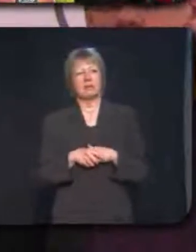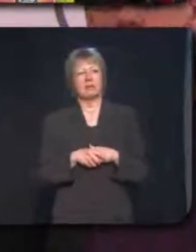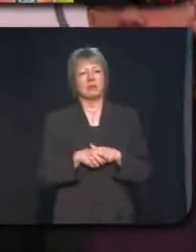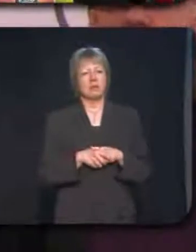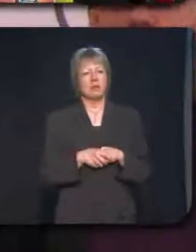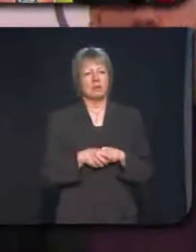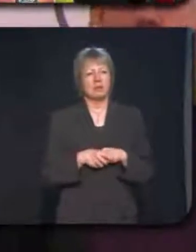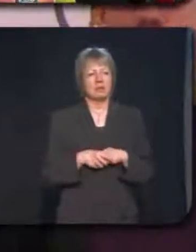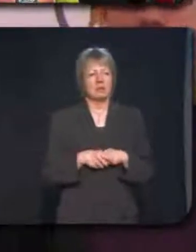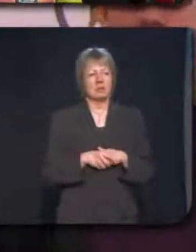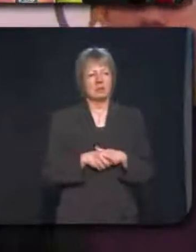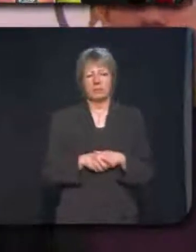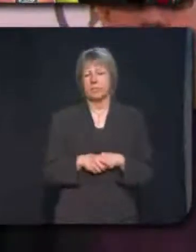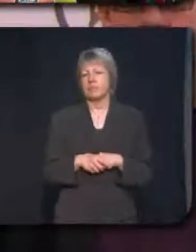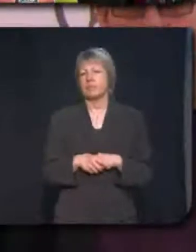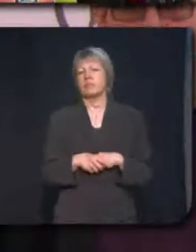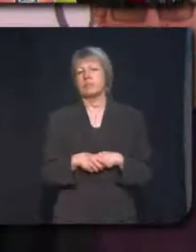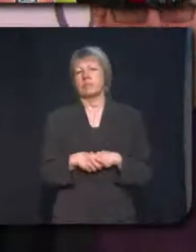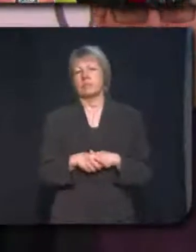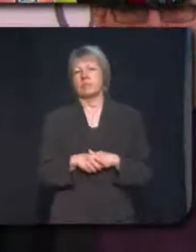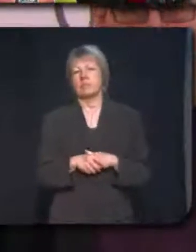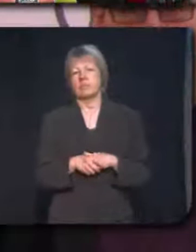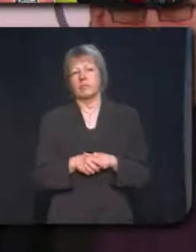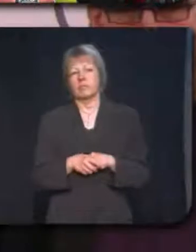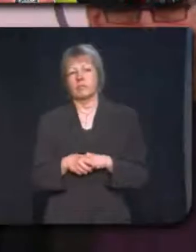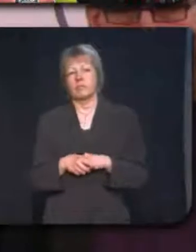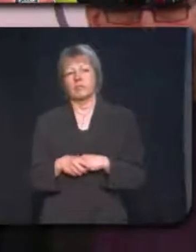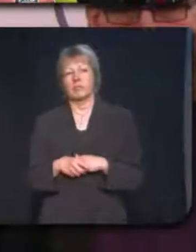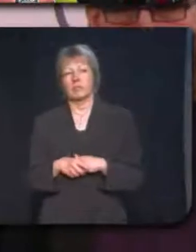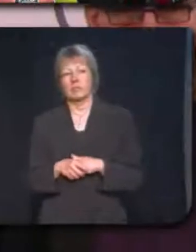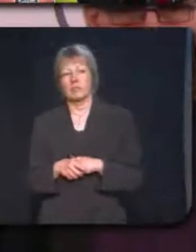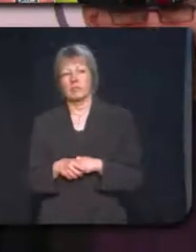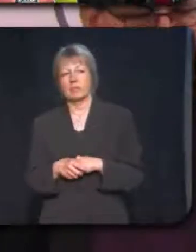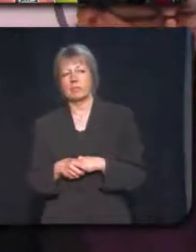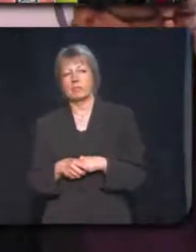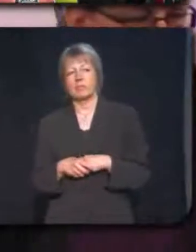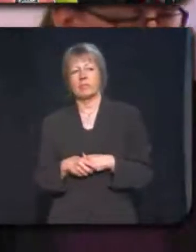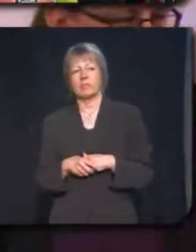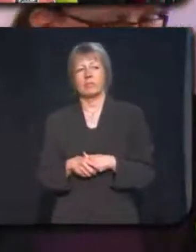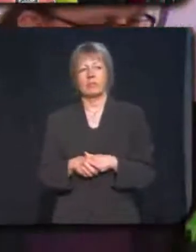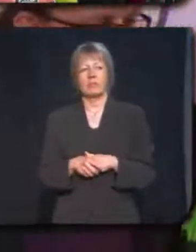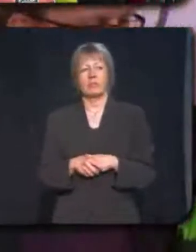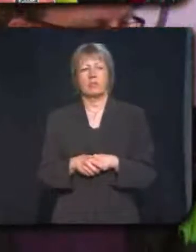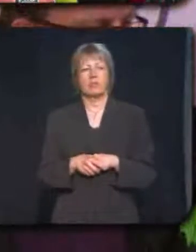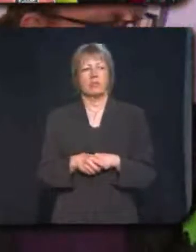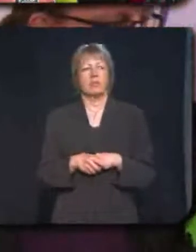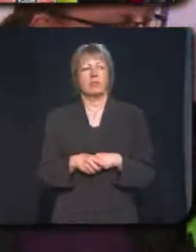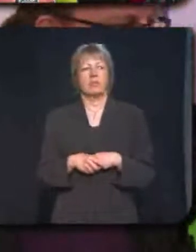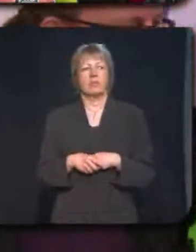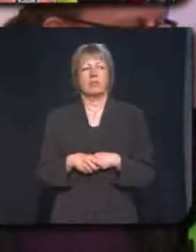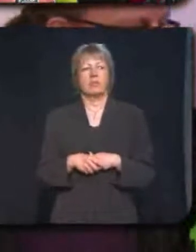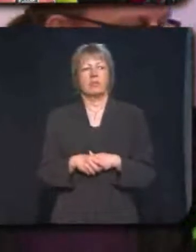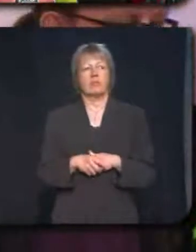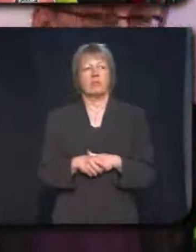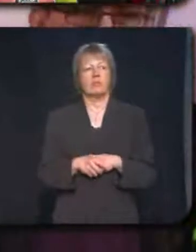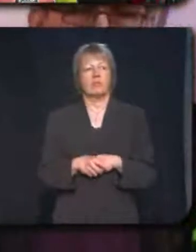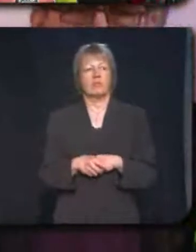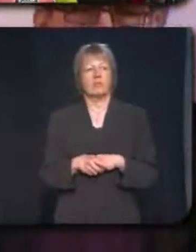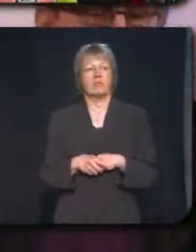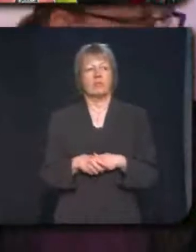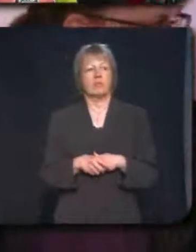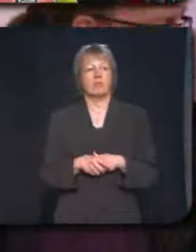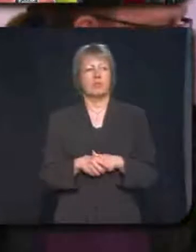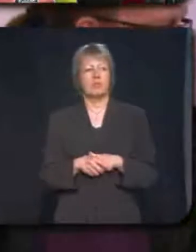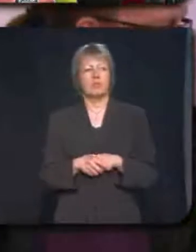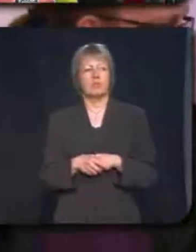okay mir zeigt jetzt bitte einer eine deutliche Gegenrede ansonsten ist das Ding angenommen ohne dass ich euch fragen muss das ist eine deutliche formale Gegenrede